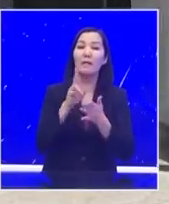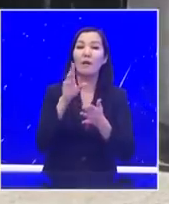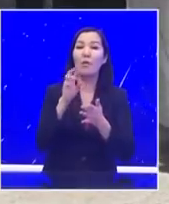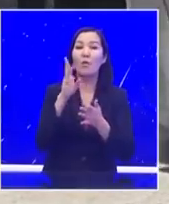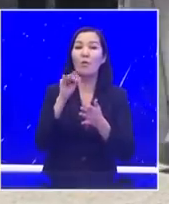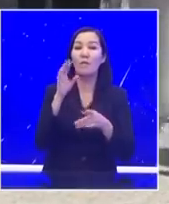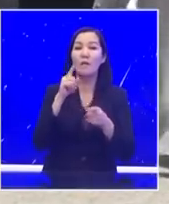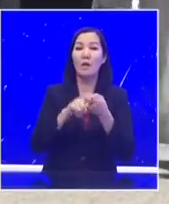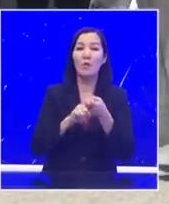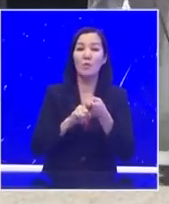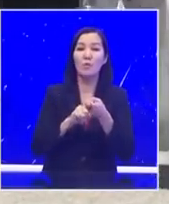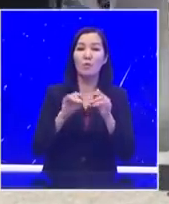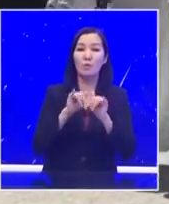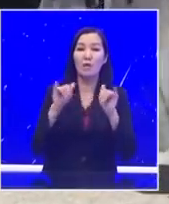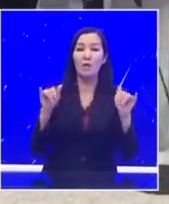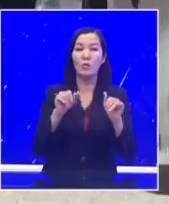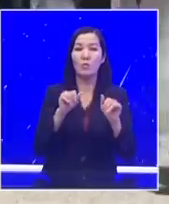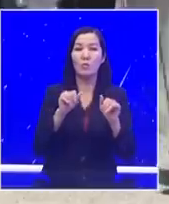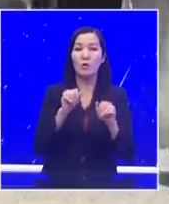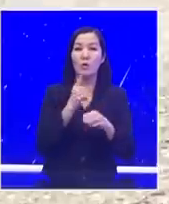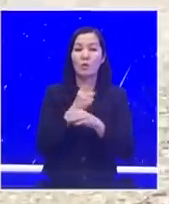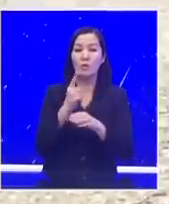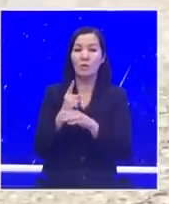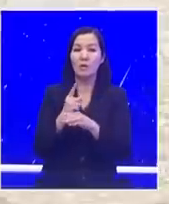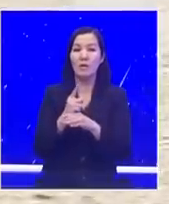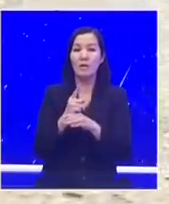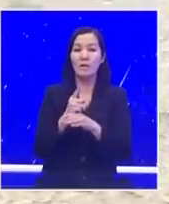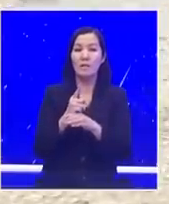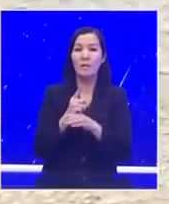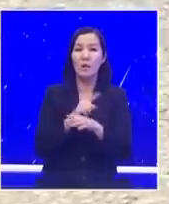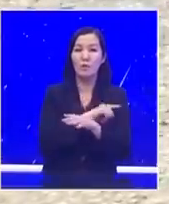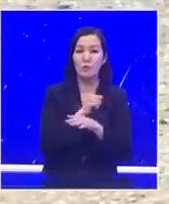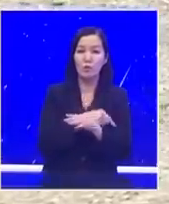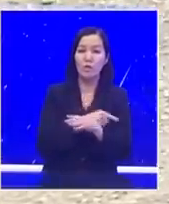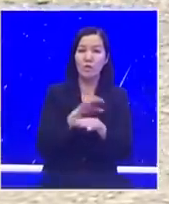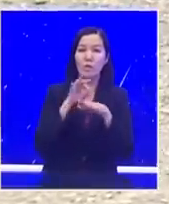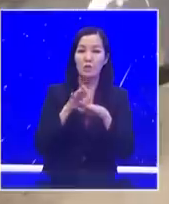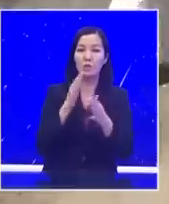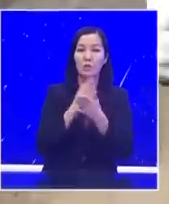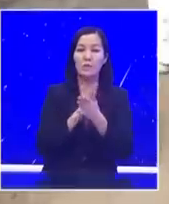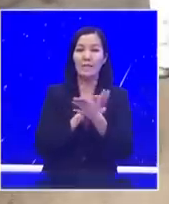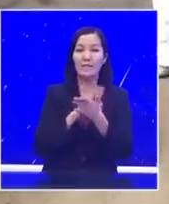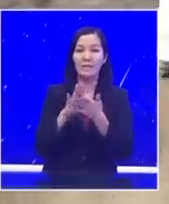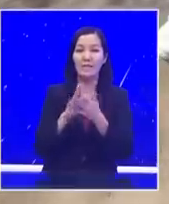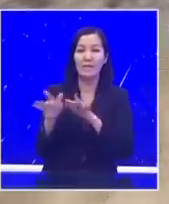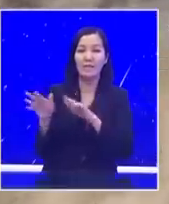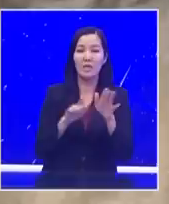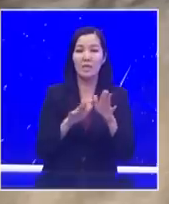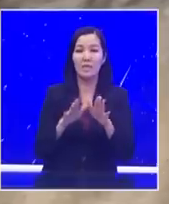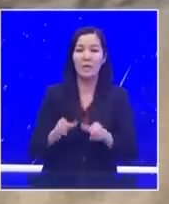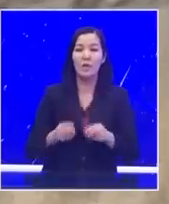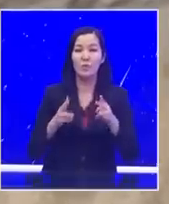жұқпалы індеттің алдын алу таралуына жол бермеу мақсатында дезинфекция жұмыстары күшейтілген режимде. Тазалық шарасы елімізде төтенше